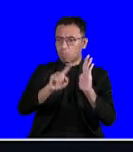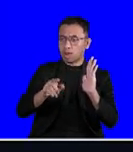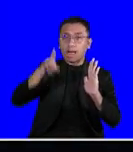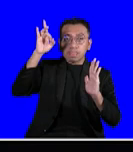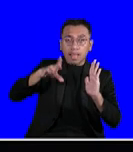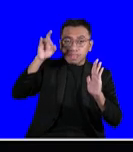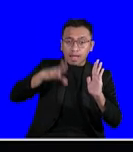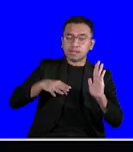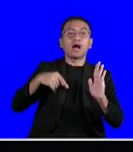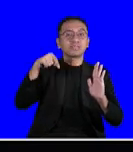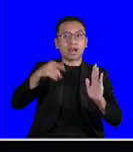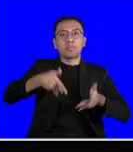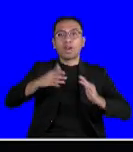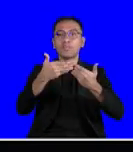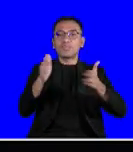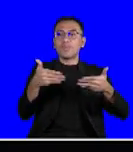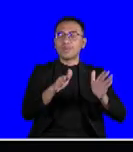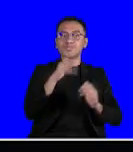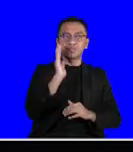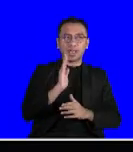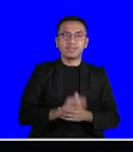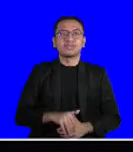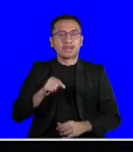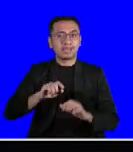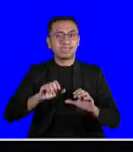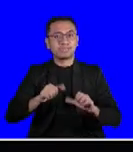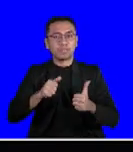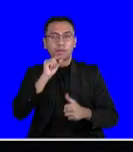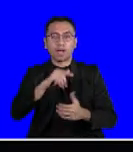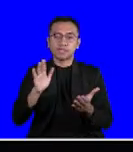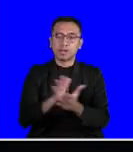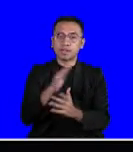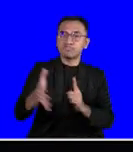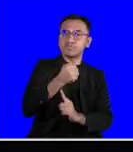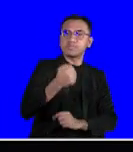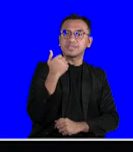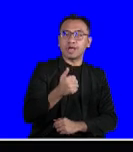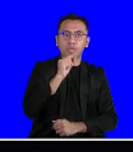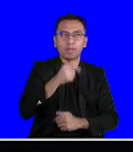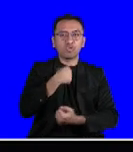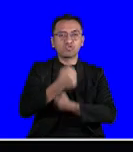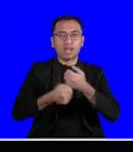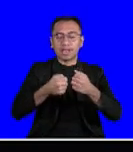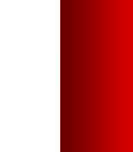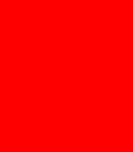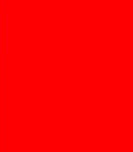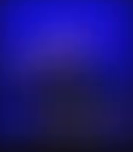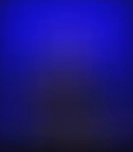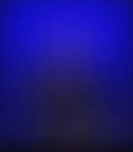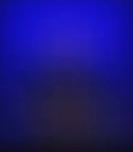diturunkan, sehingga Anda bisa siap-siap jauh hari dan menangkap peluang ini agar usaha Anda semakin sukses.